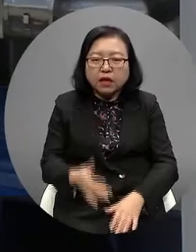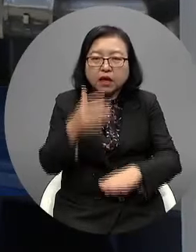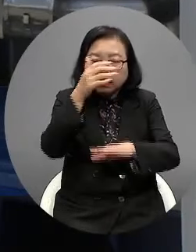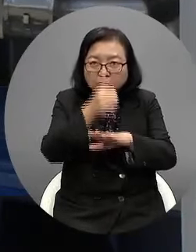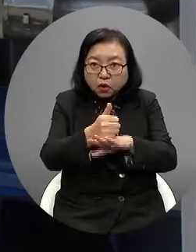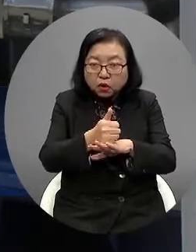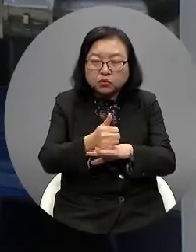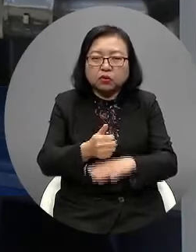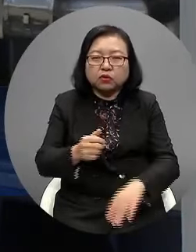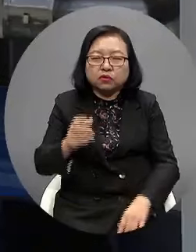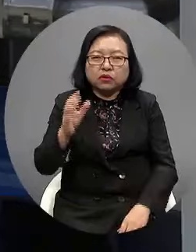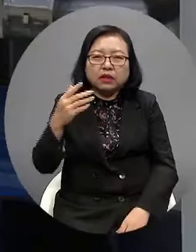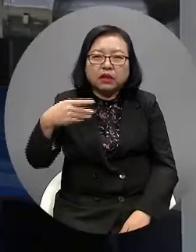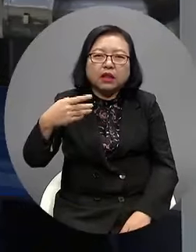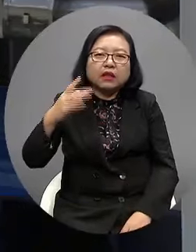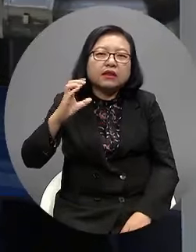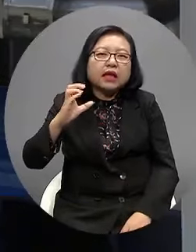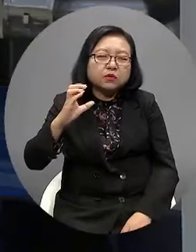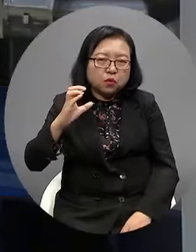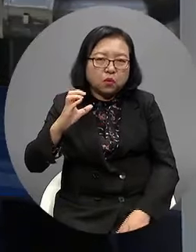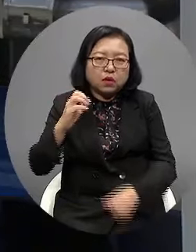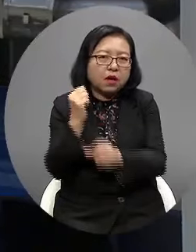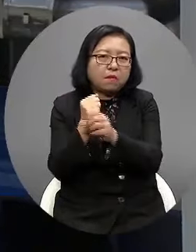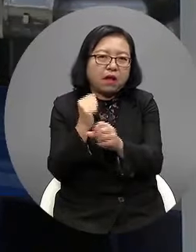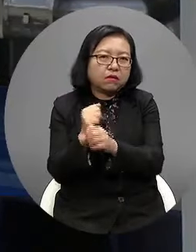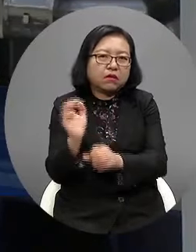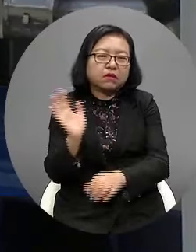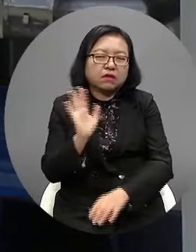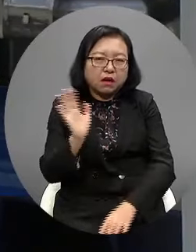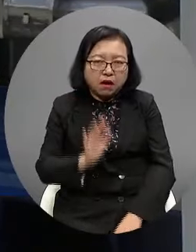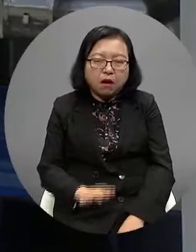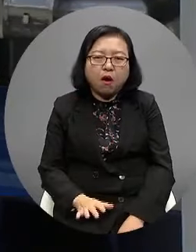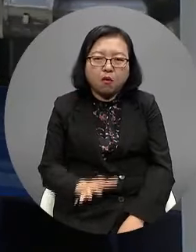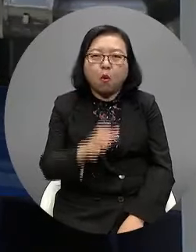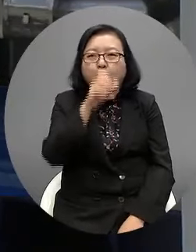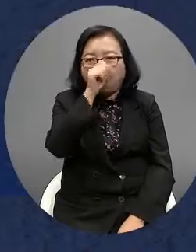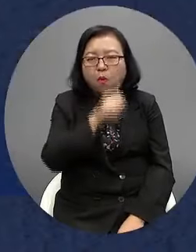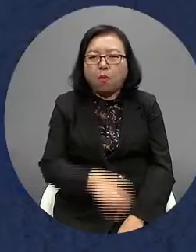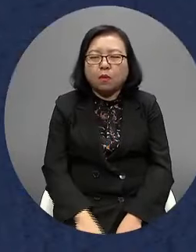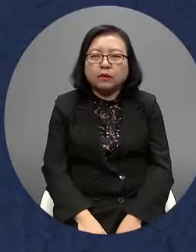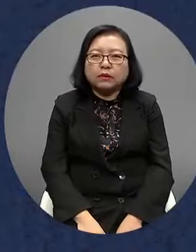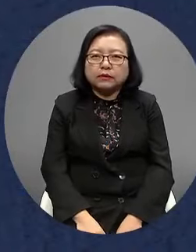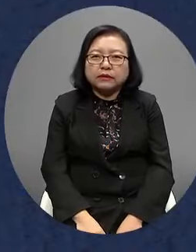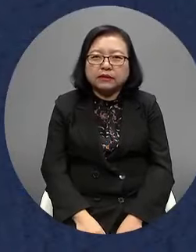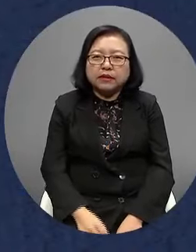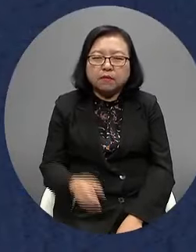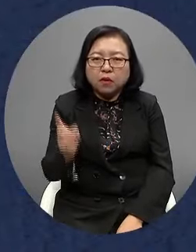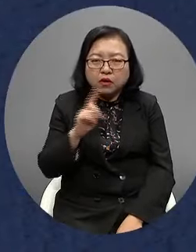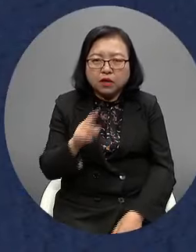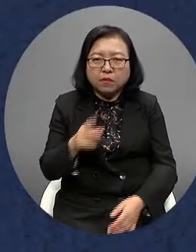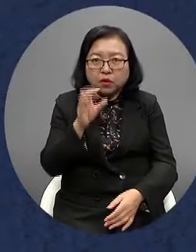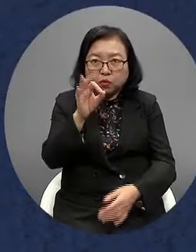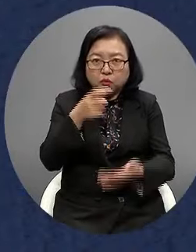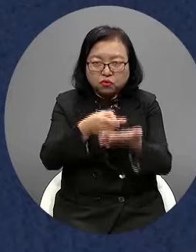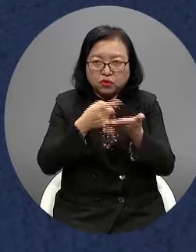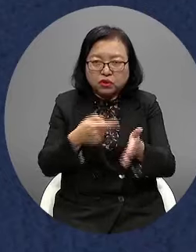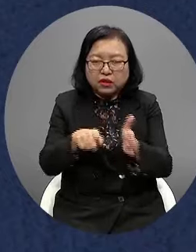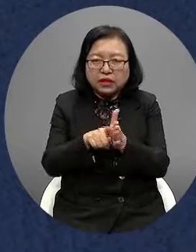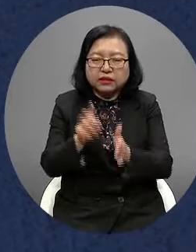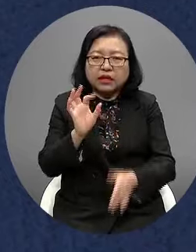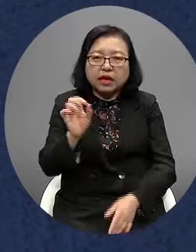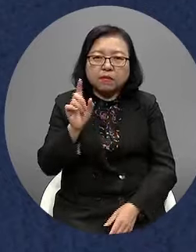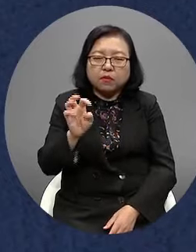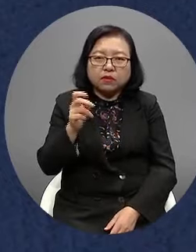탄소를 내지 않는 그런 공정도 가능합니다. 원가 절감을 위해 암모니아는